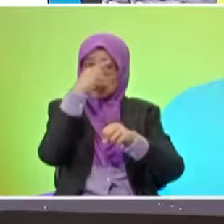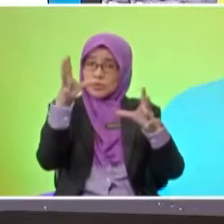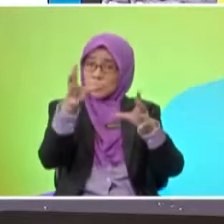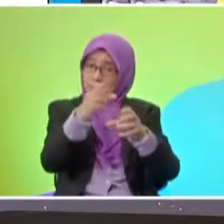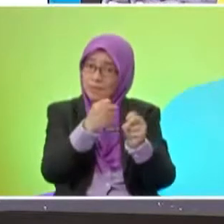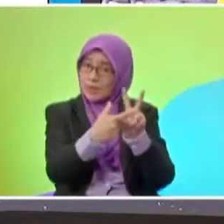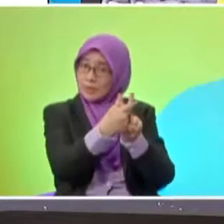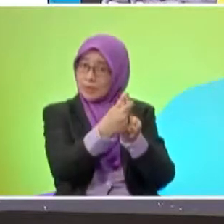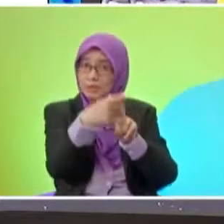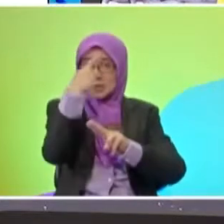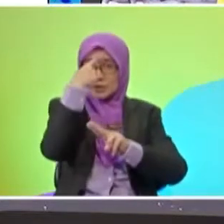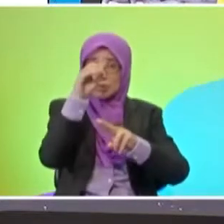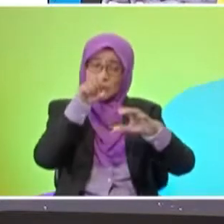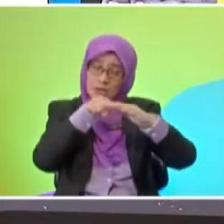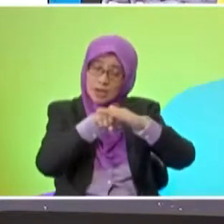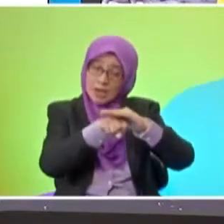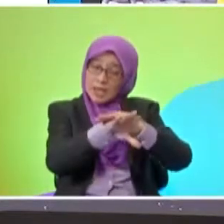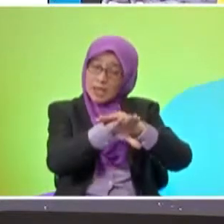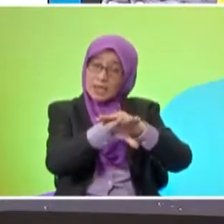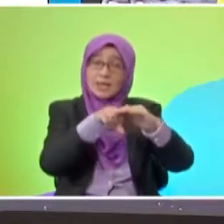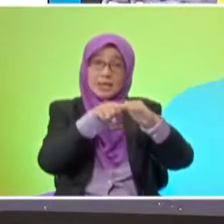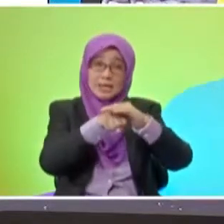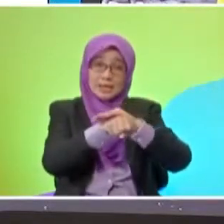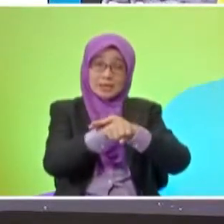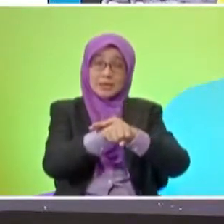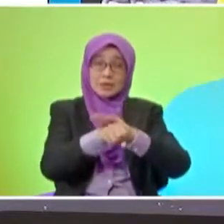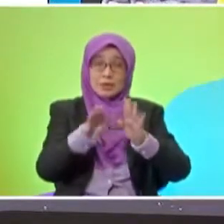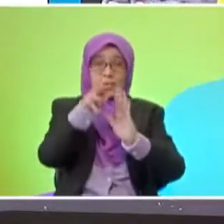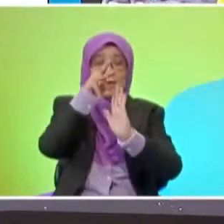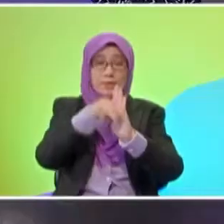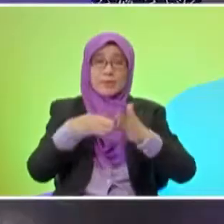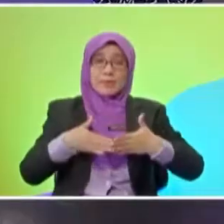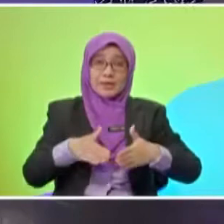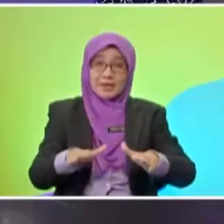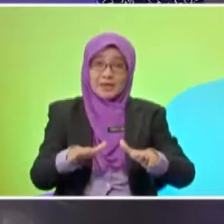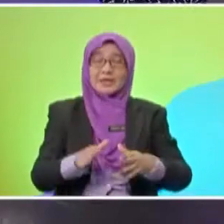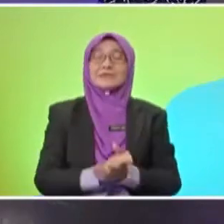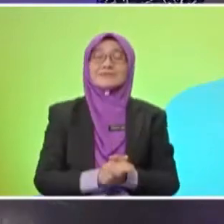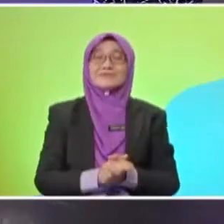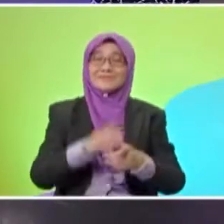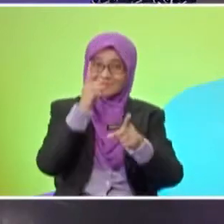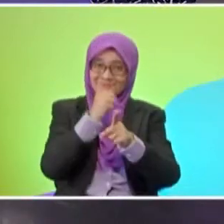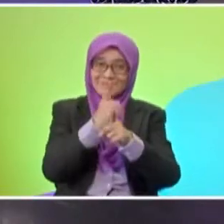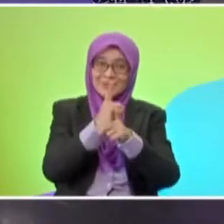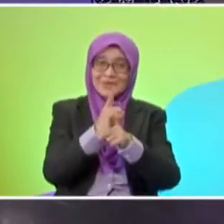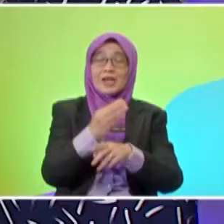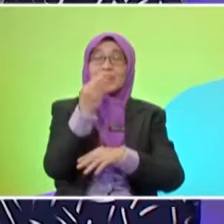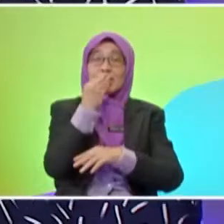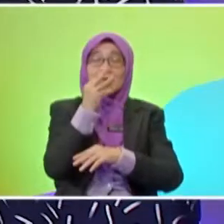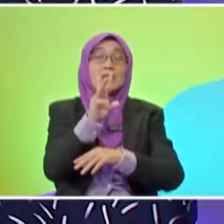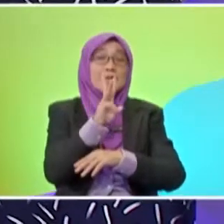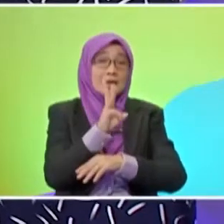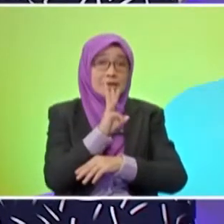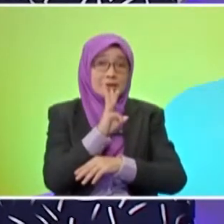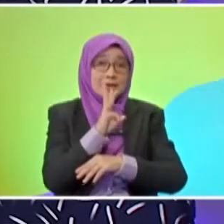inilah jawabannya pa sahnan oke pandai betul jual makanan Ai